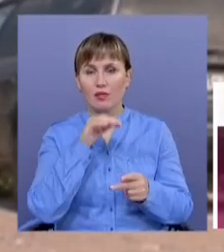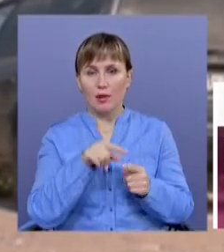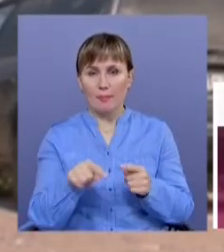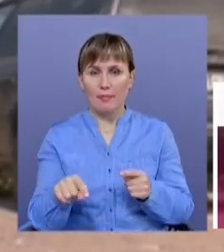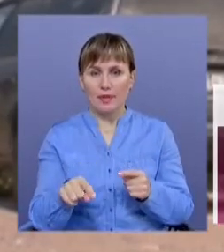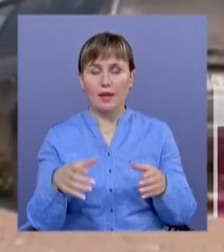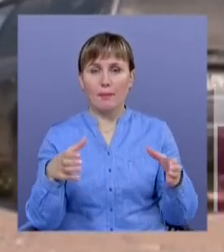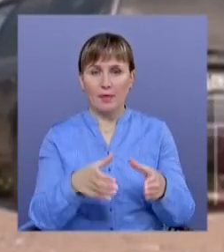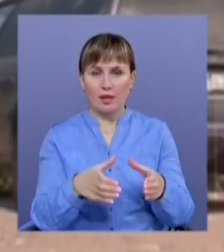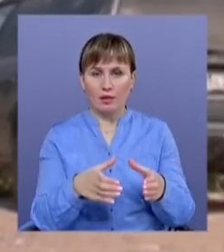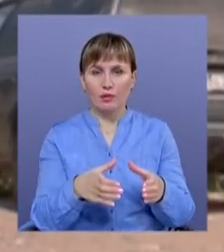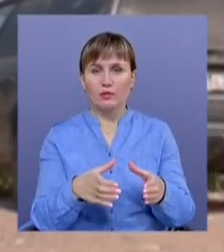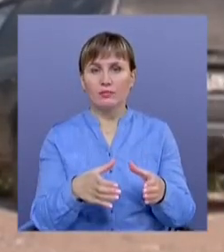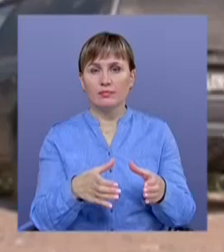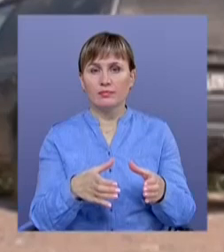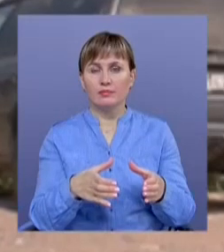полигон